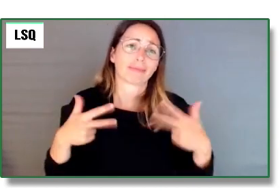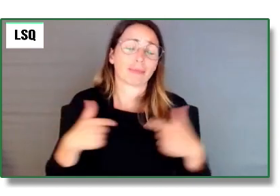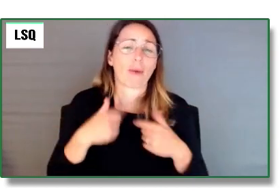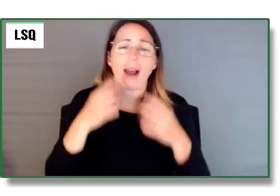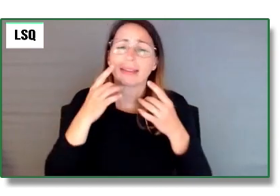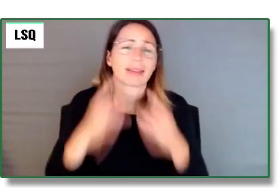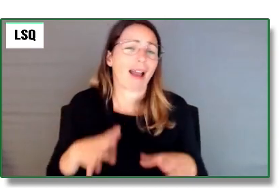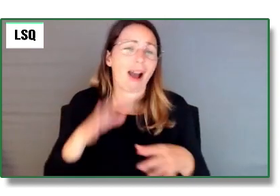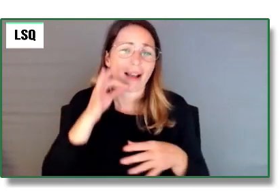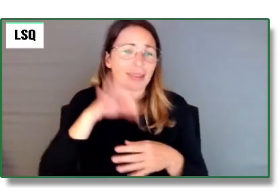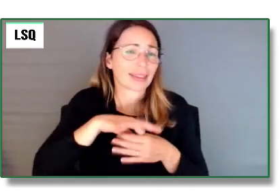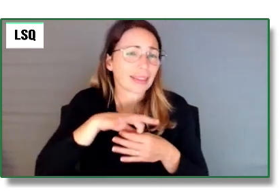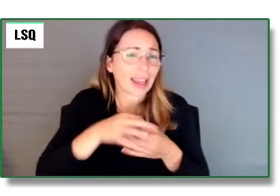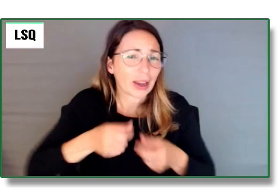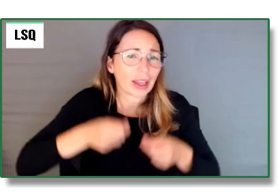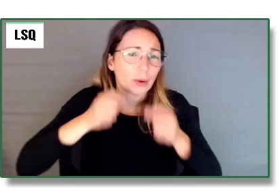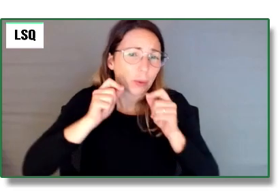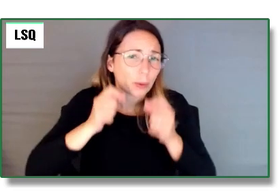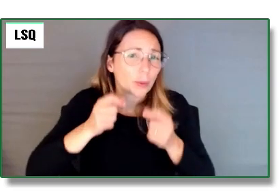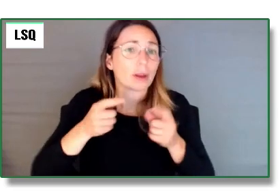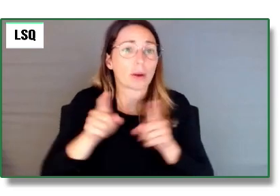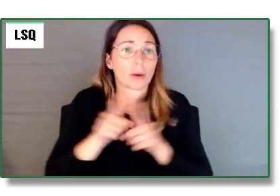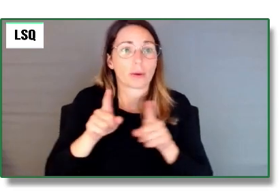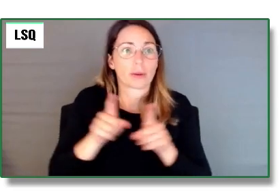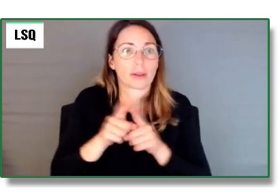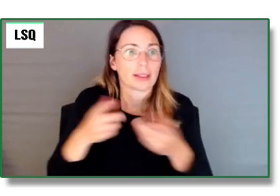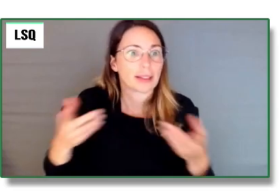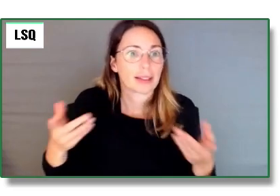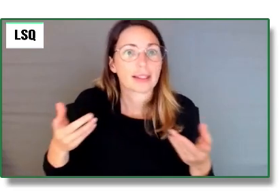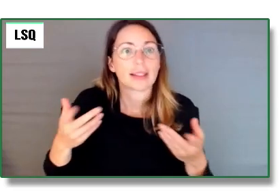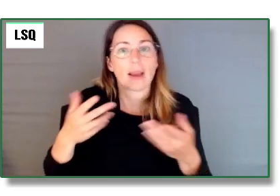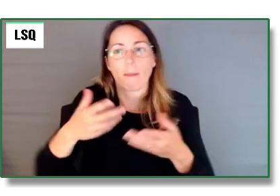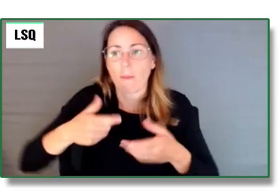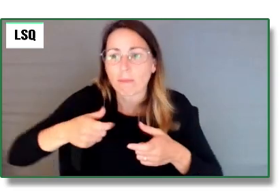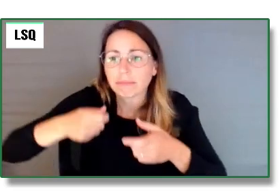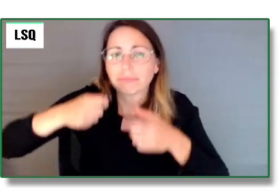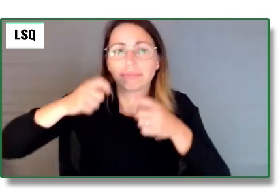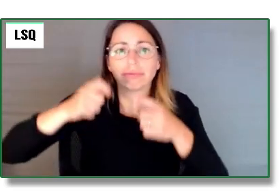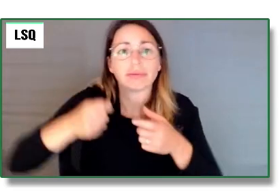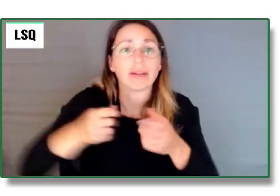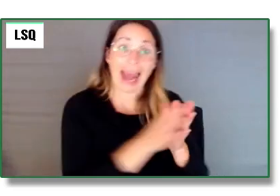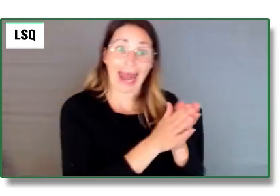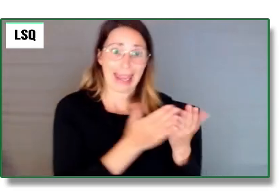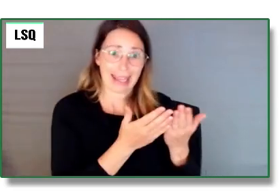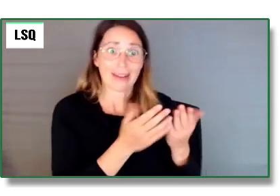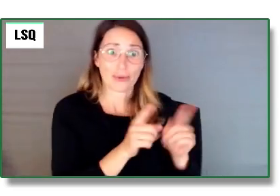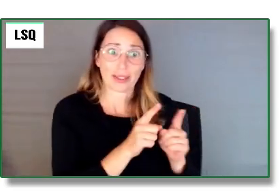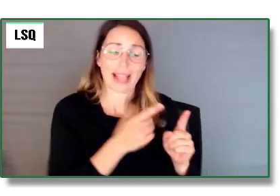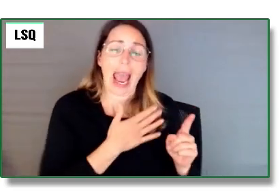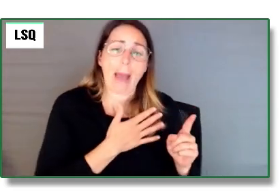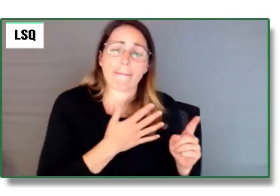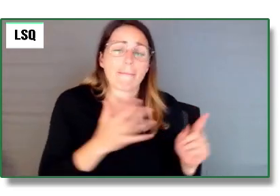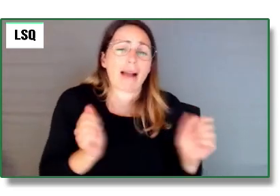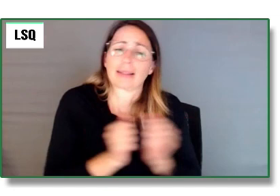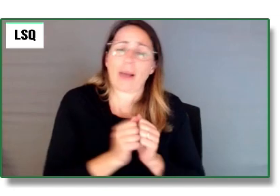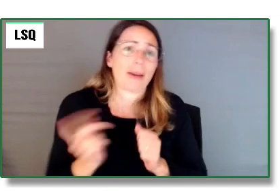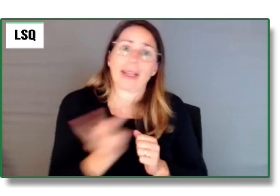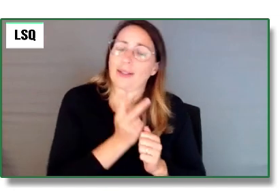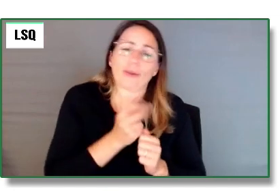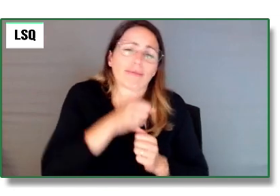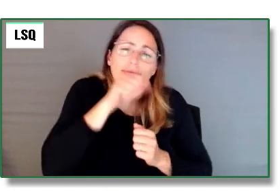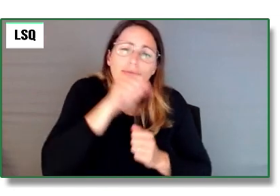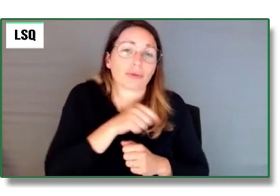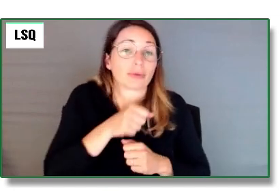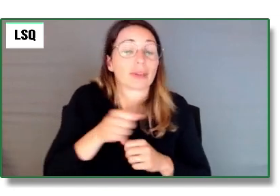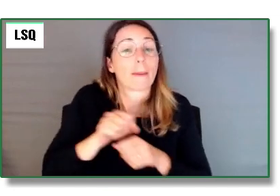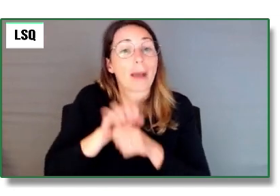livres sont l'autre. Boire du thé avec un bon livre, c'est un pur délice. Avant la pandémie, ma femme et moi allions souvent dans quelques